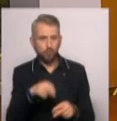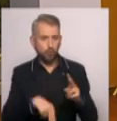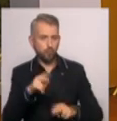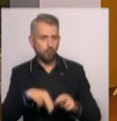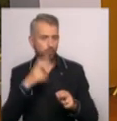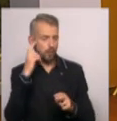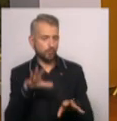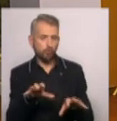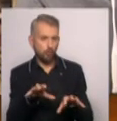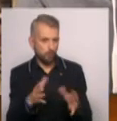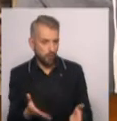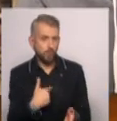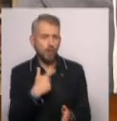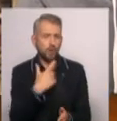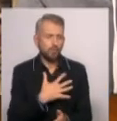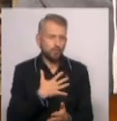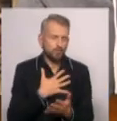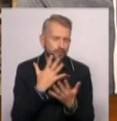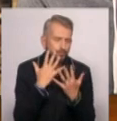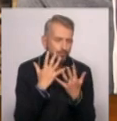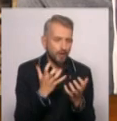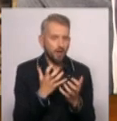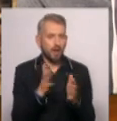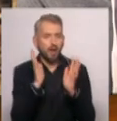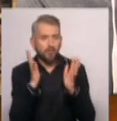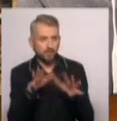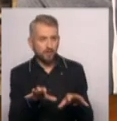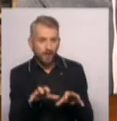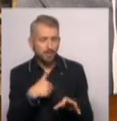Дуже люблю тварини, я розумію, що київський зоопарк потребує, але